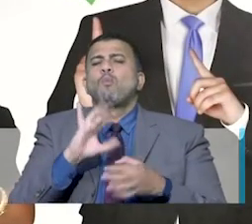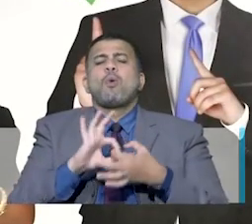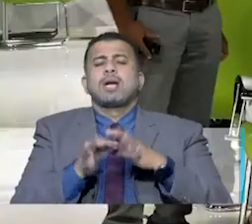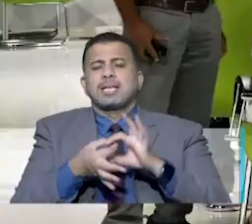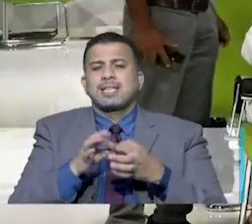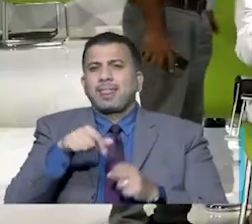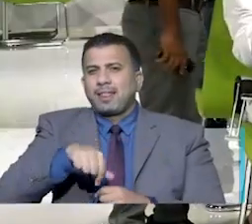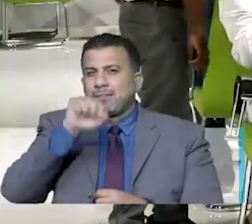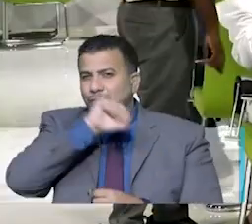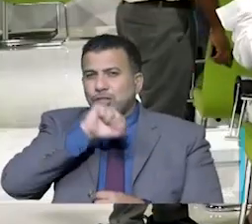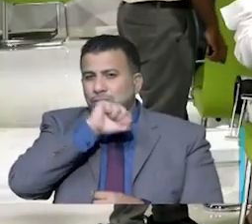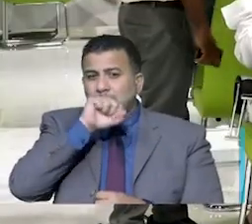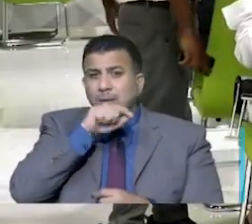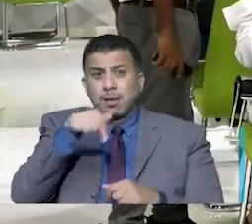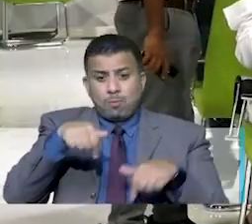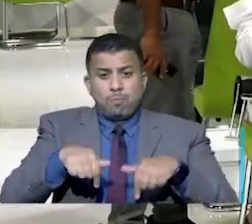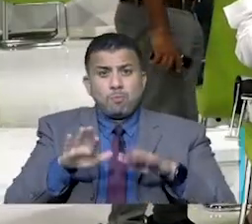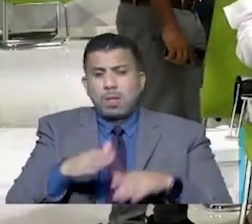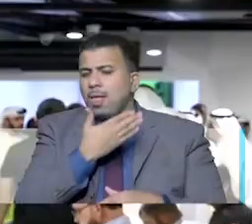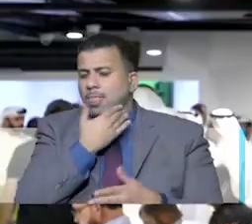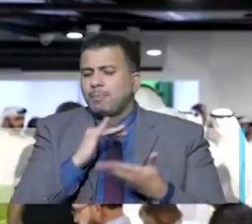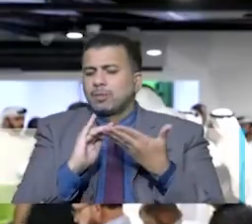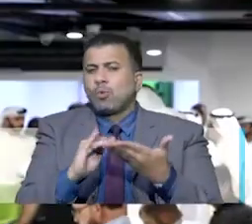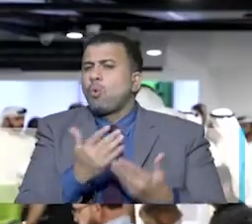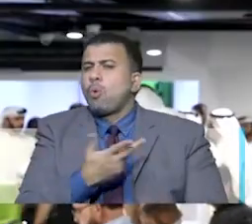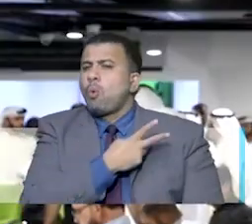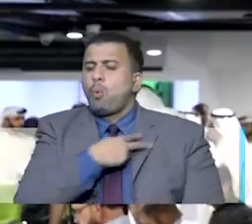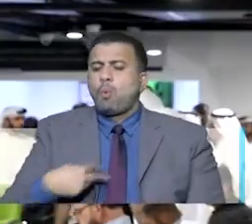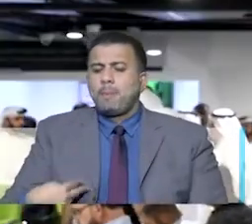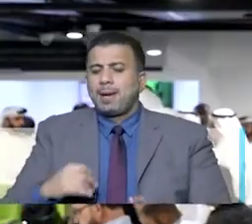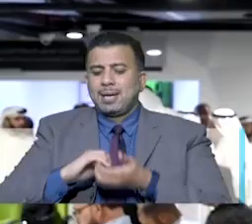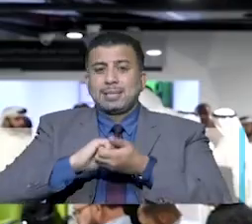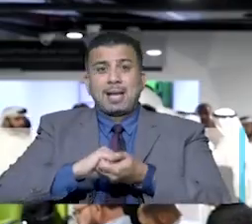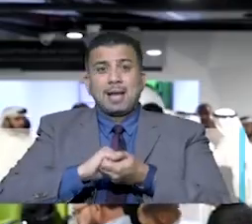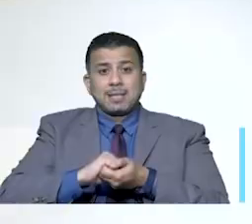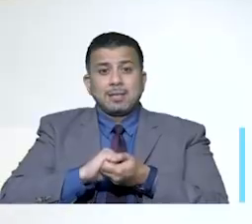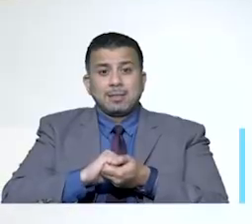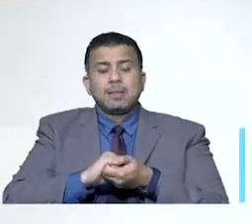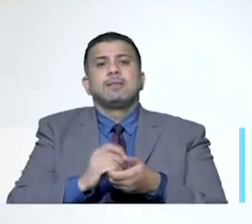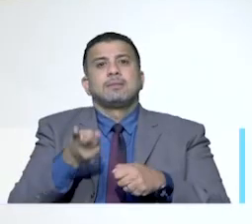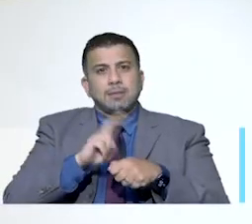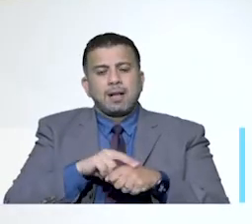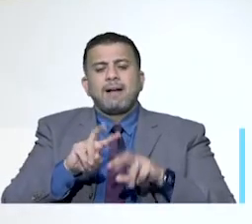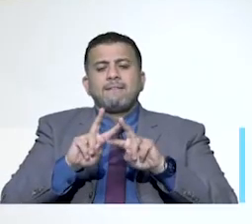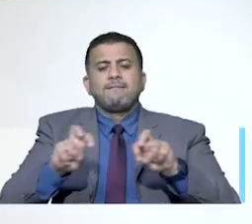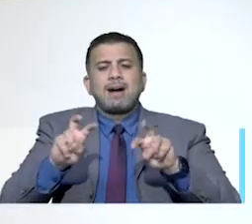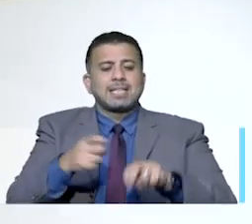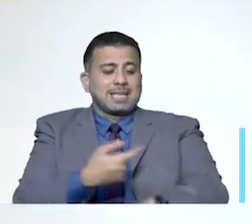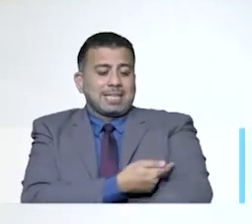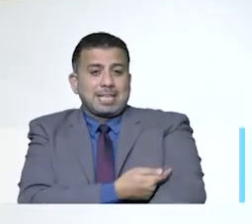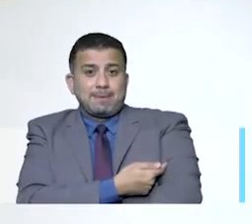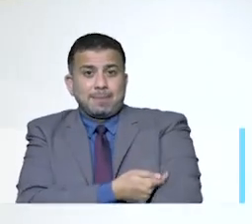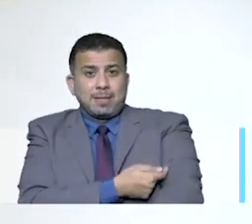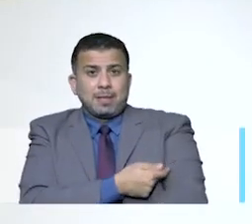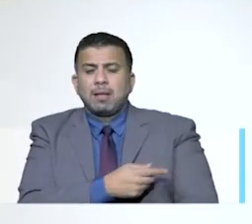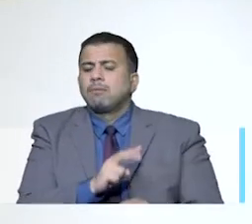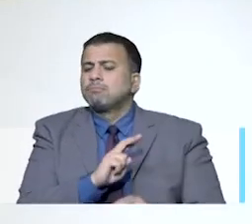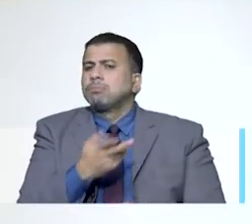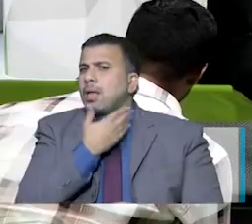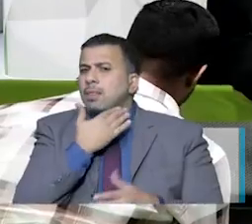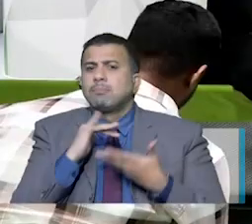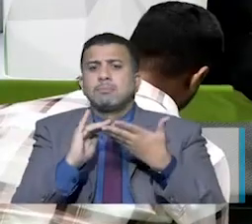بالاماره نجد هنا الخدمات الحكوميه الاتحاديه ناهيك عن خدمه الفحص الطبي وغيرها من